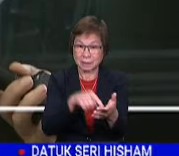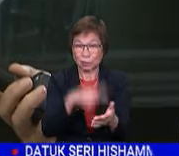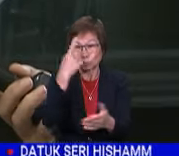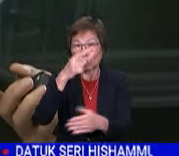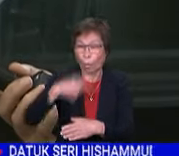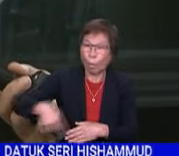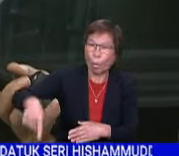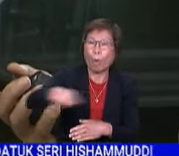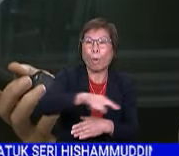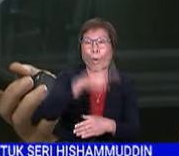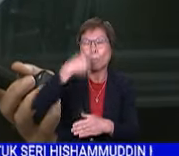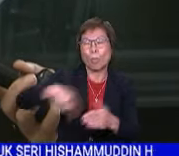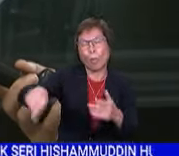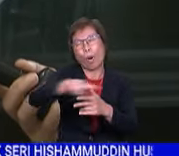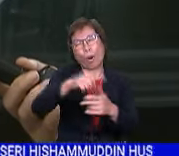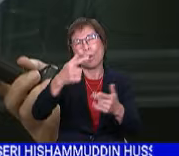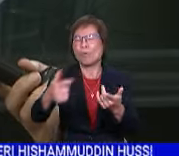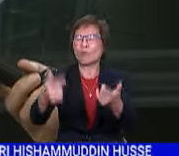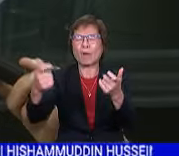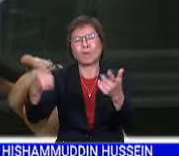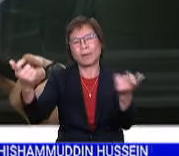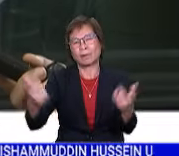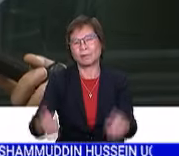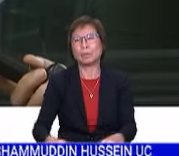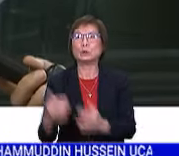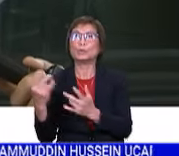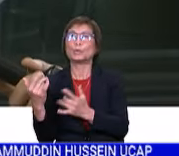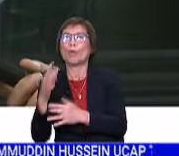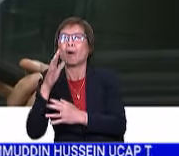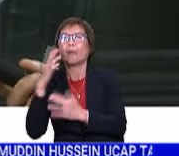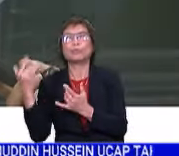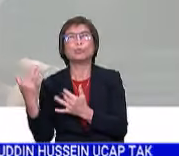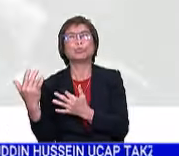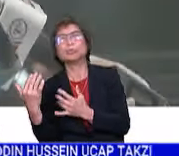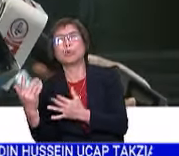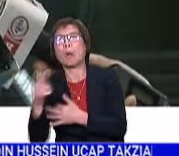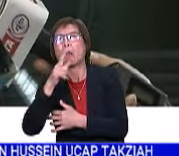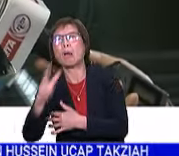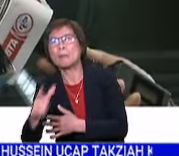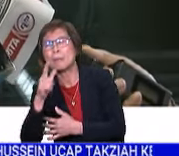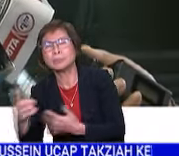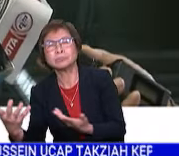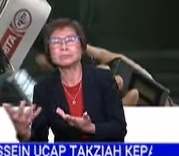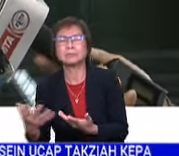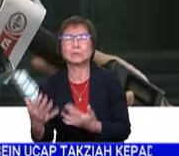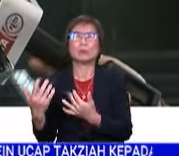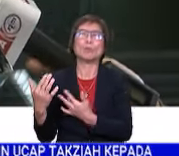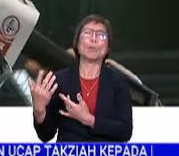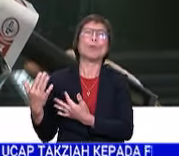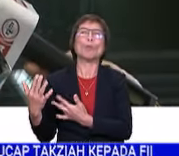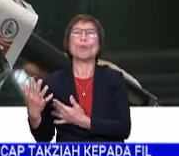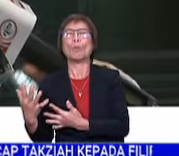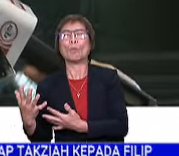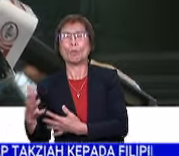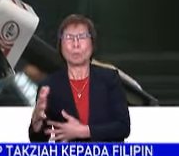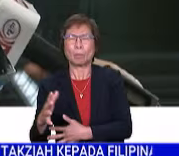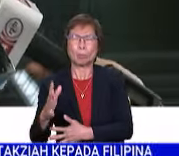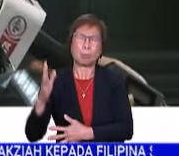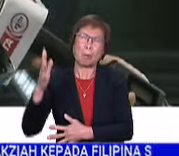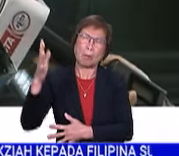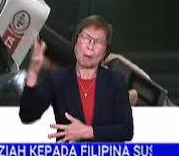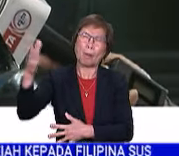semua sebab dia macam lebih cepat sikitlah daripada tunggu lama-lama tu. Lama jugaklah tunggu sebab sebelum ni